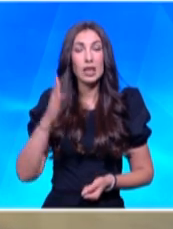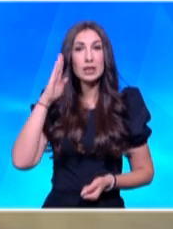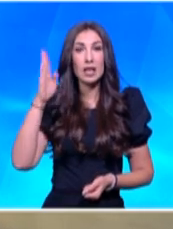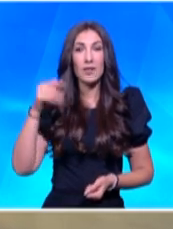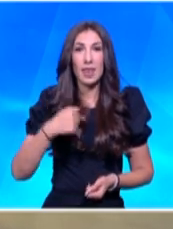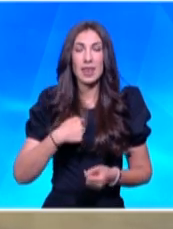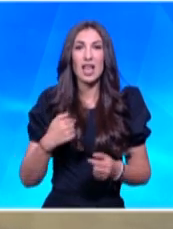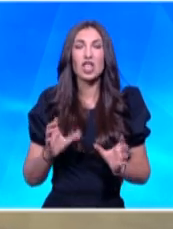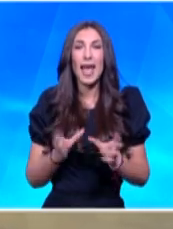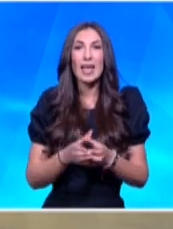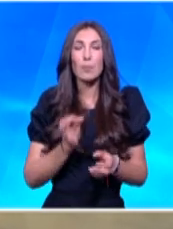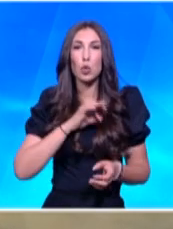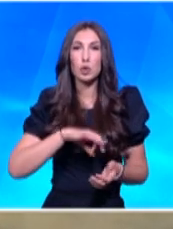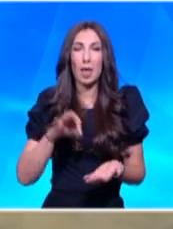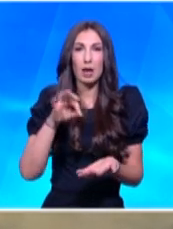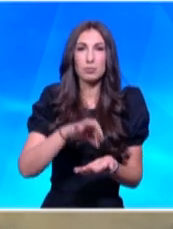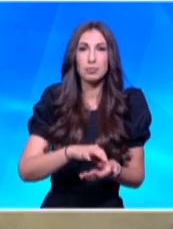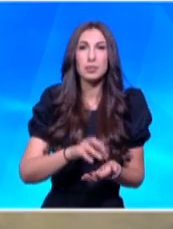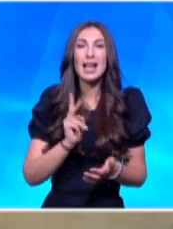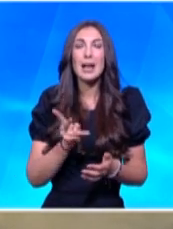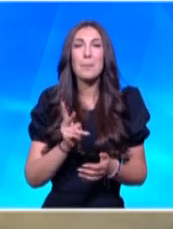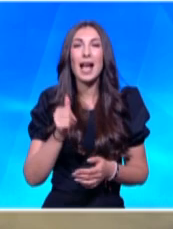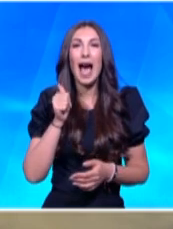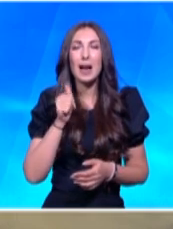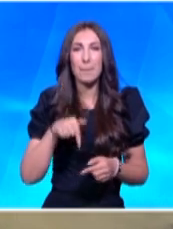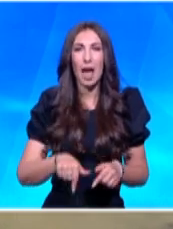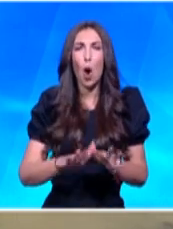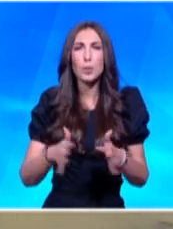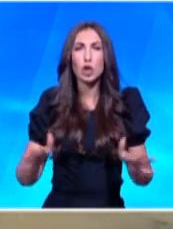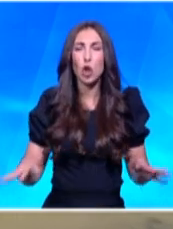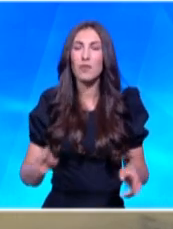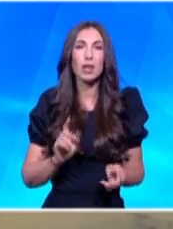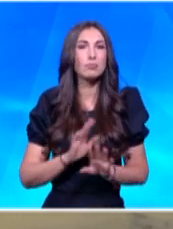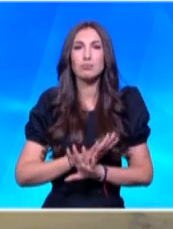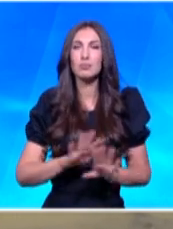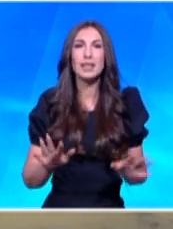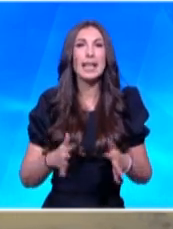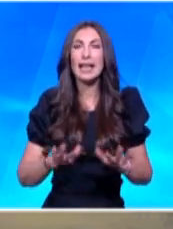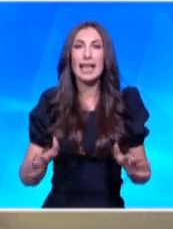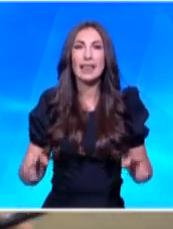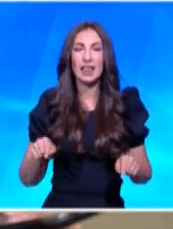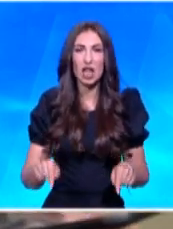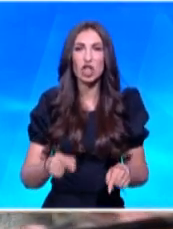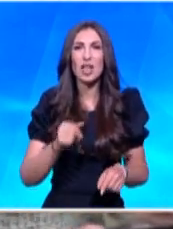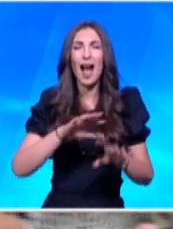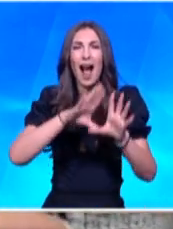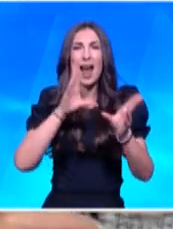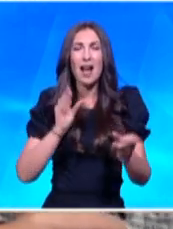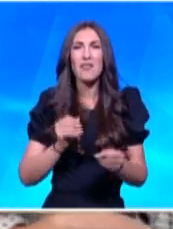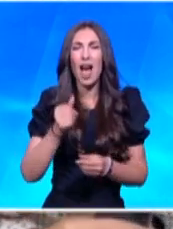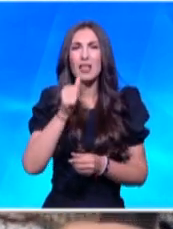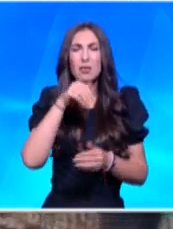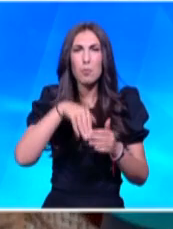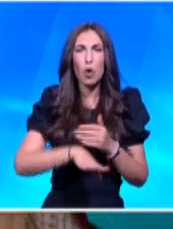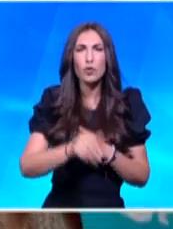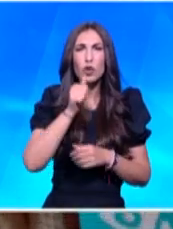Здравейте, наш екип успя да стигне до къмпинг Арапя. Тук обстановката остава критична. каравани и коли са под вода, няма ток,